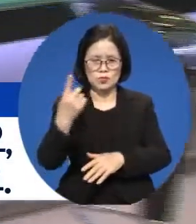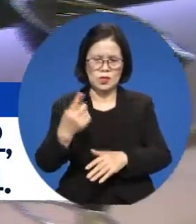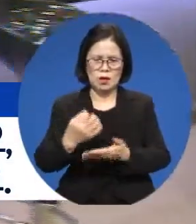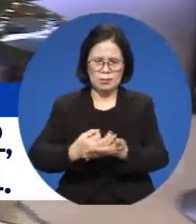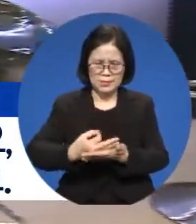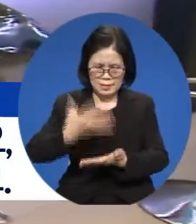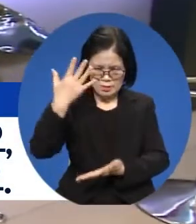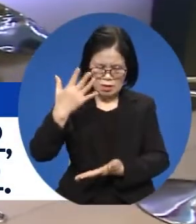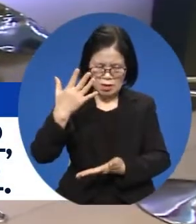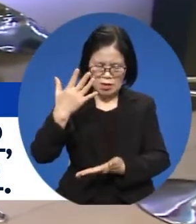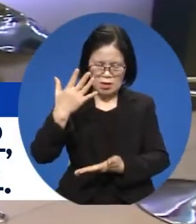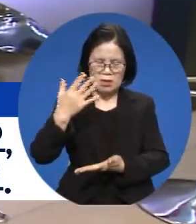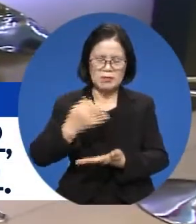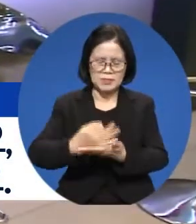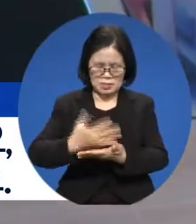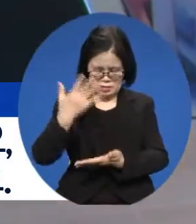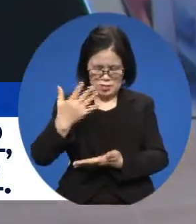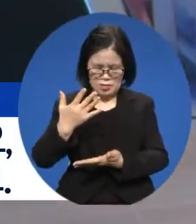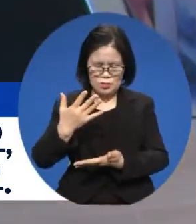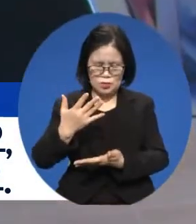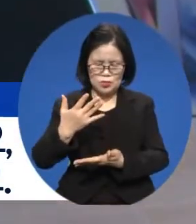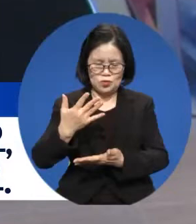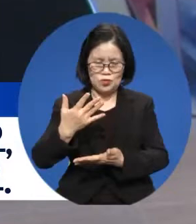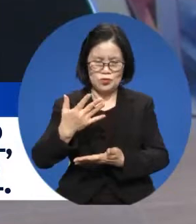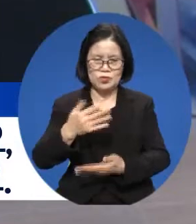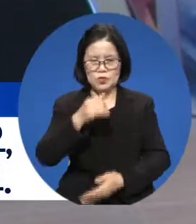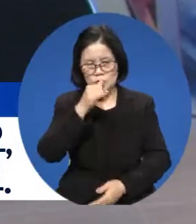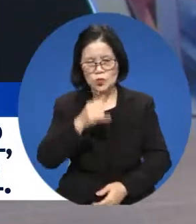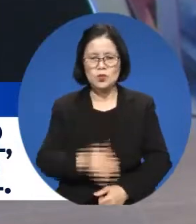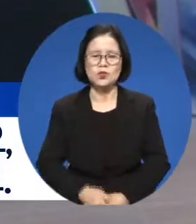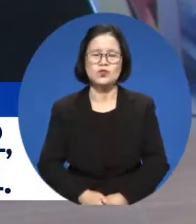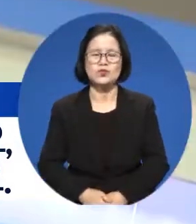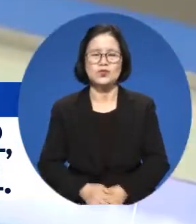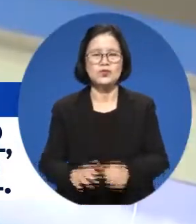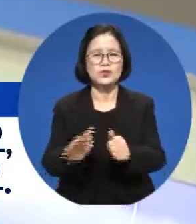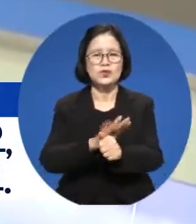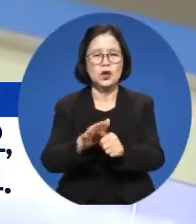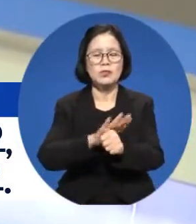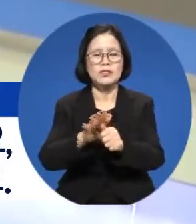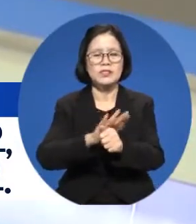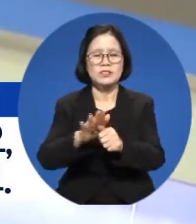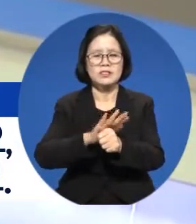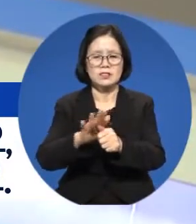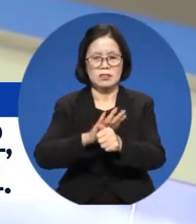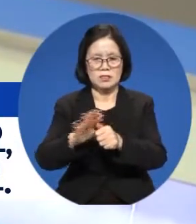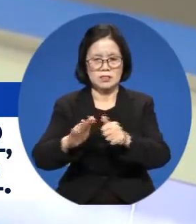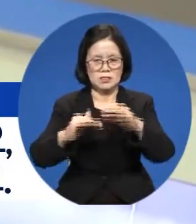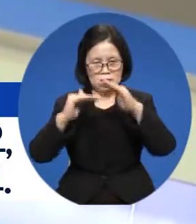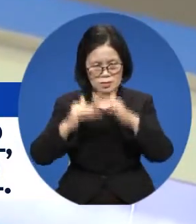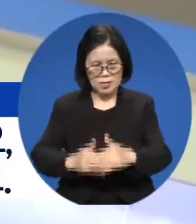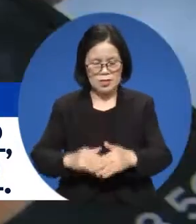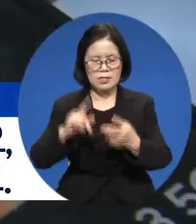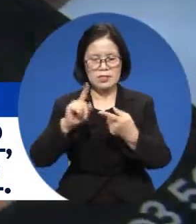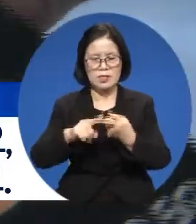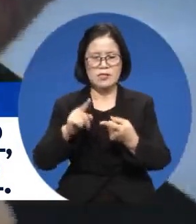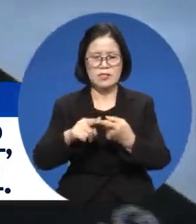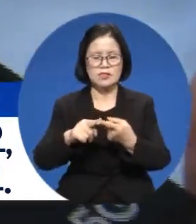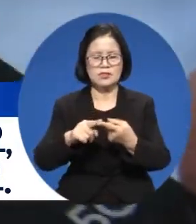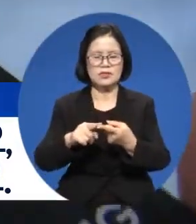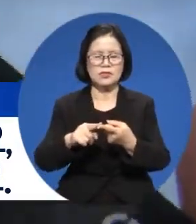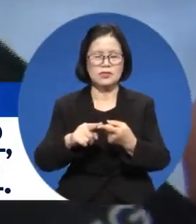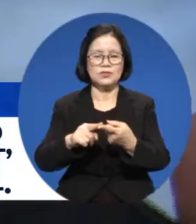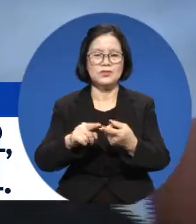굉장히 고가 요금제를 중심으로 설계가 되어 있는데요. 그러니까 서비스 품질이나